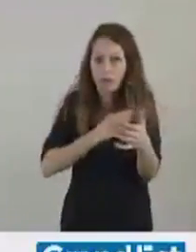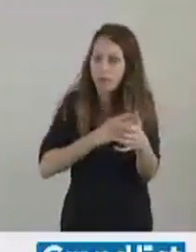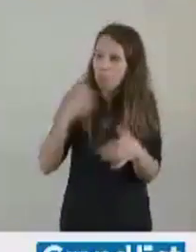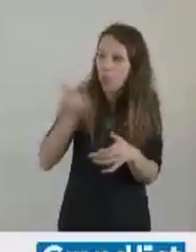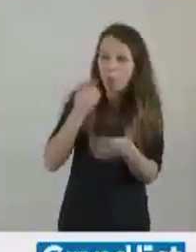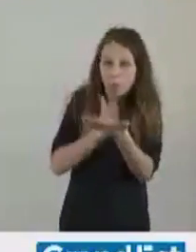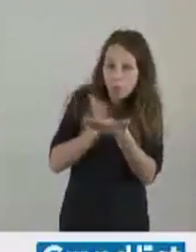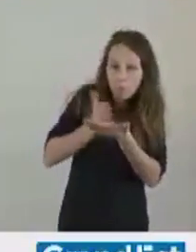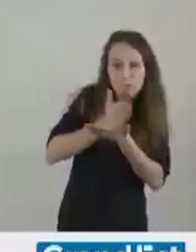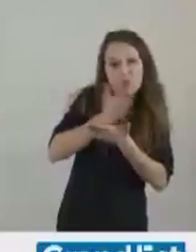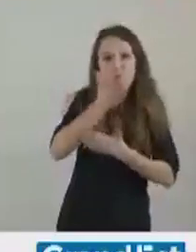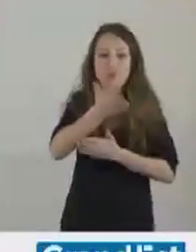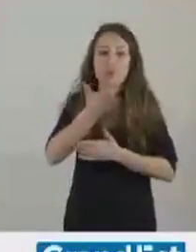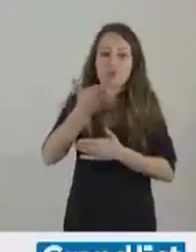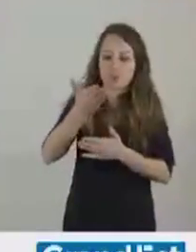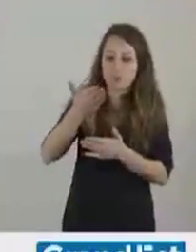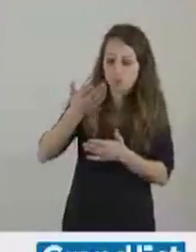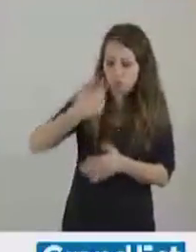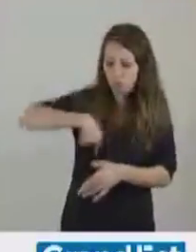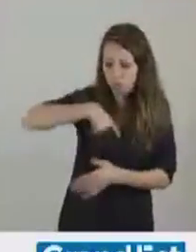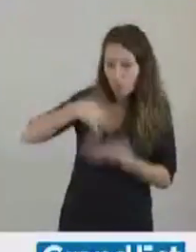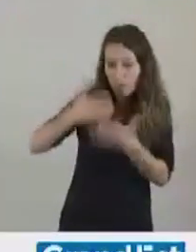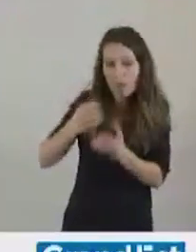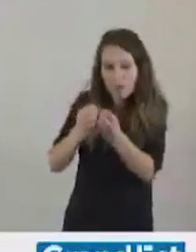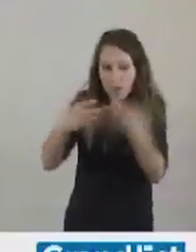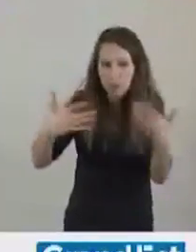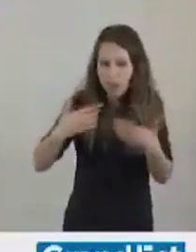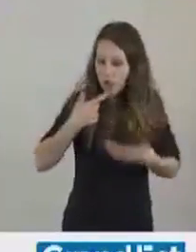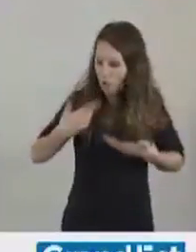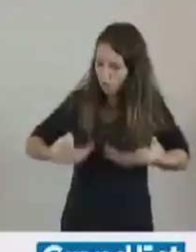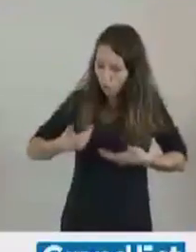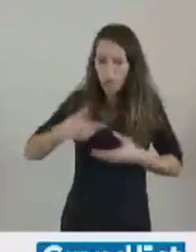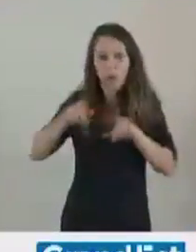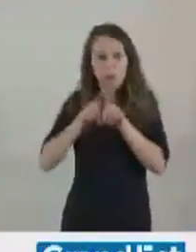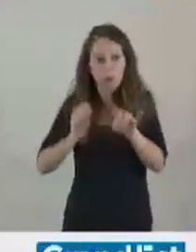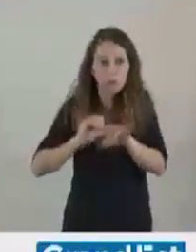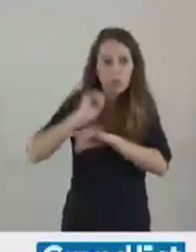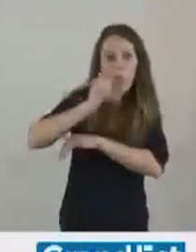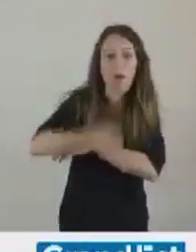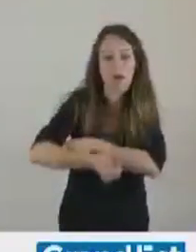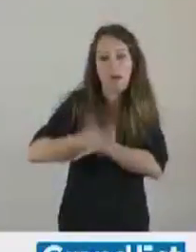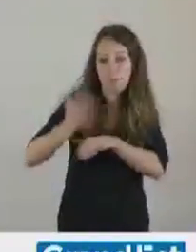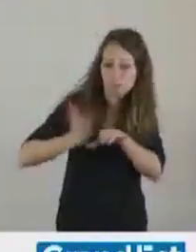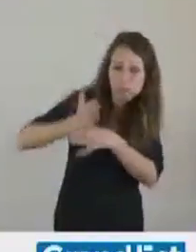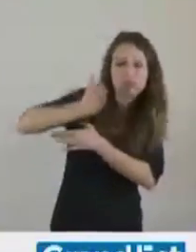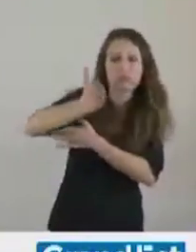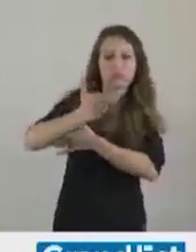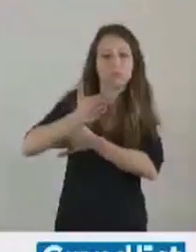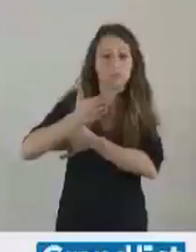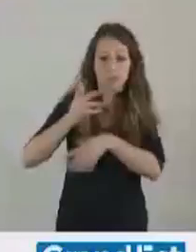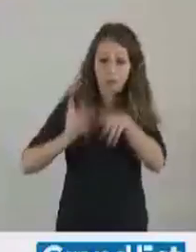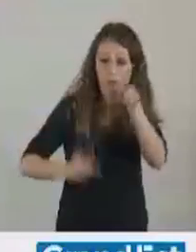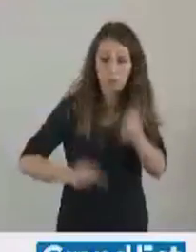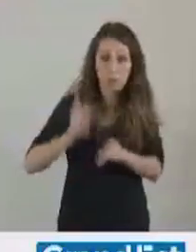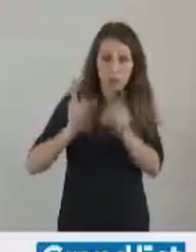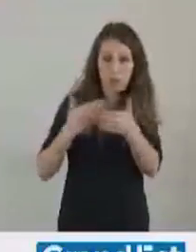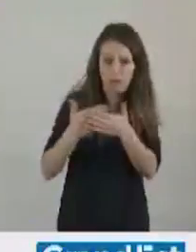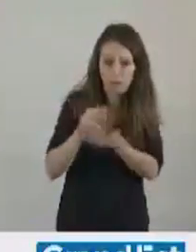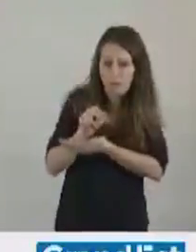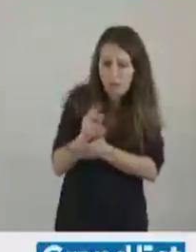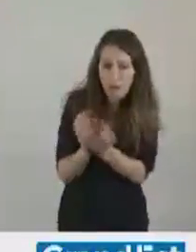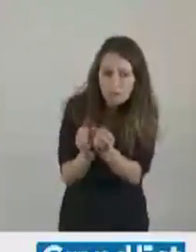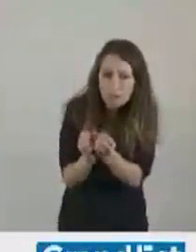aujourd'hui et se fera encore demain dans les grands centres urbains, et qui peut-être demain aura l'occasion de se